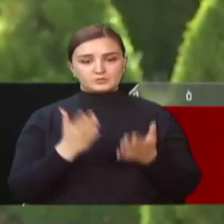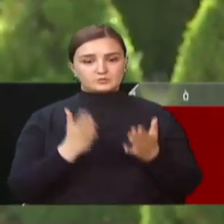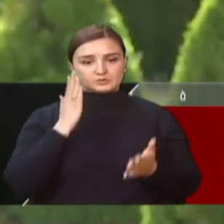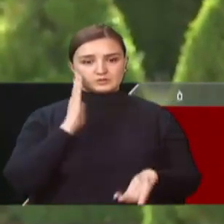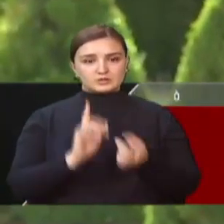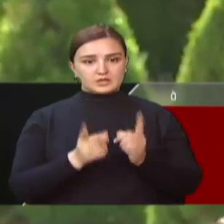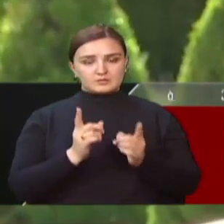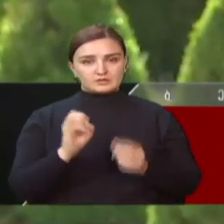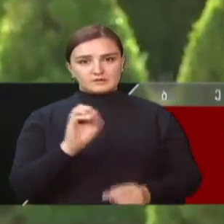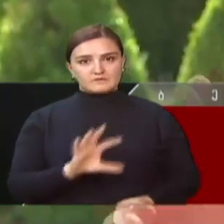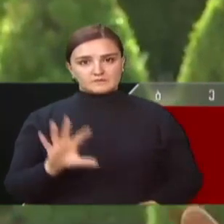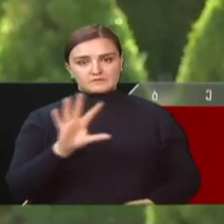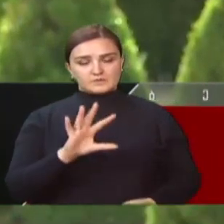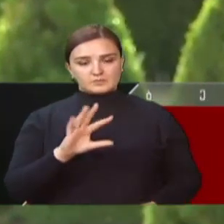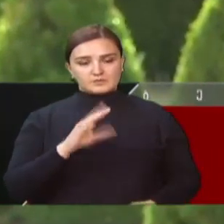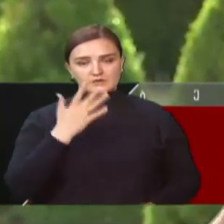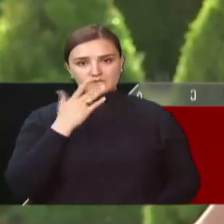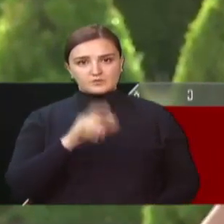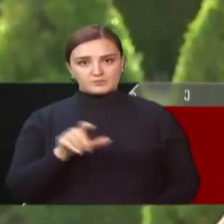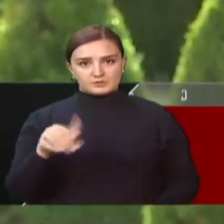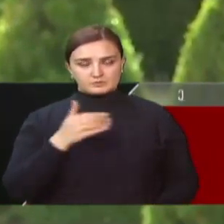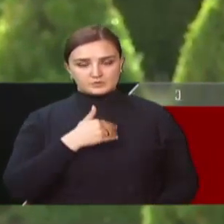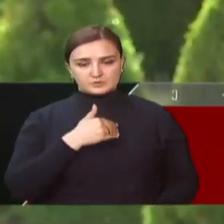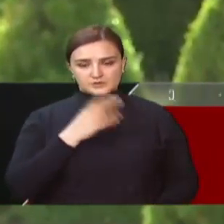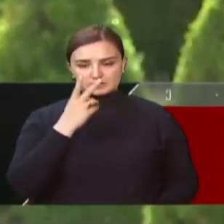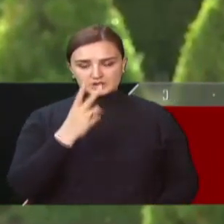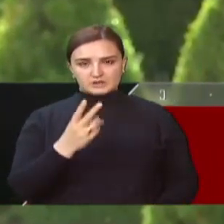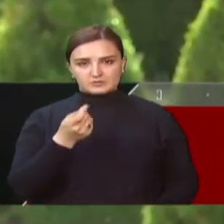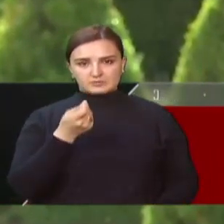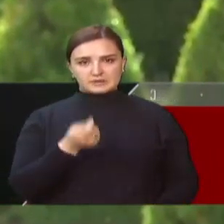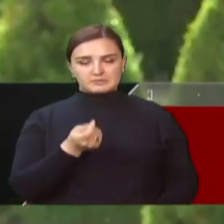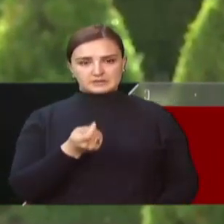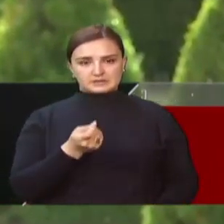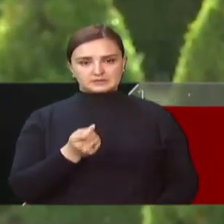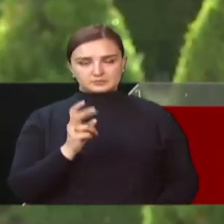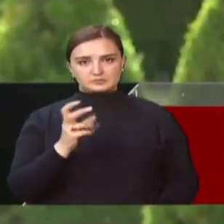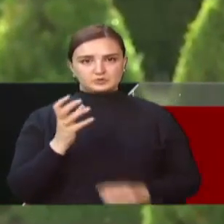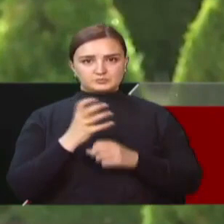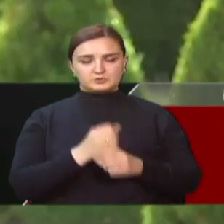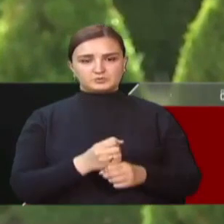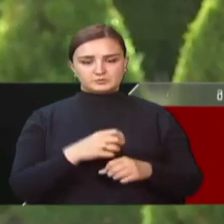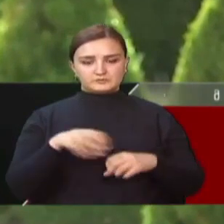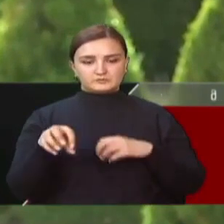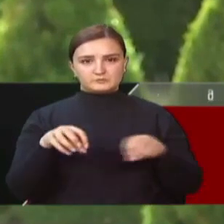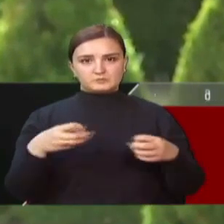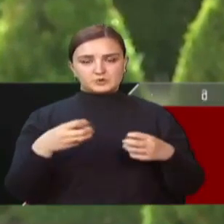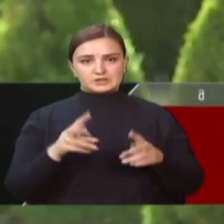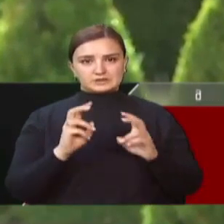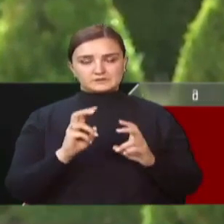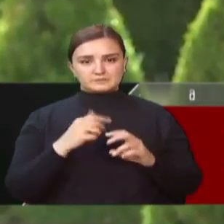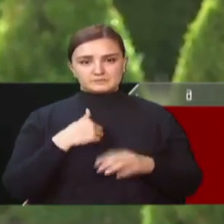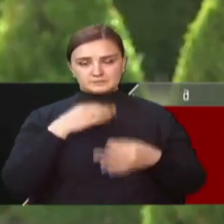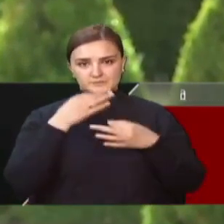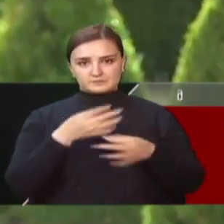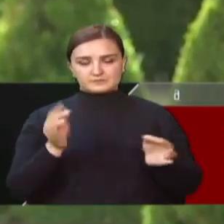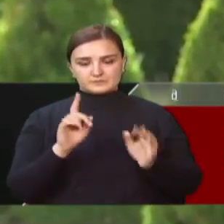რეალურად ევროპას და ჩვენს ევროპელებს სურთ რომ იხილონ მინიმალიზებული ასე ვთქვათ შემცირებული პოლარიზაცია, მე მათ ვუთხარი